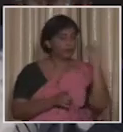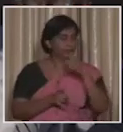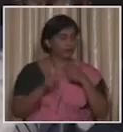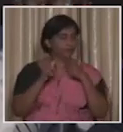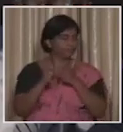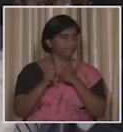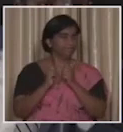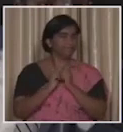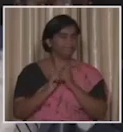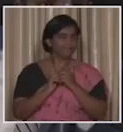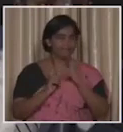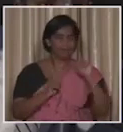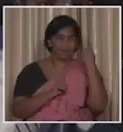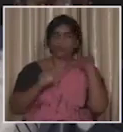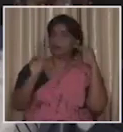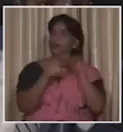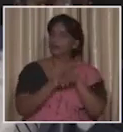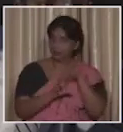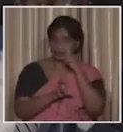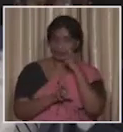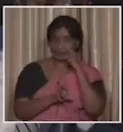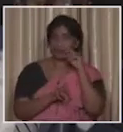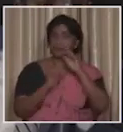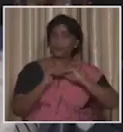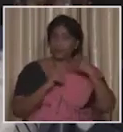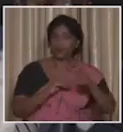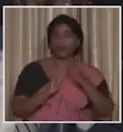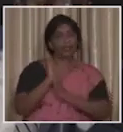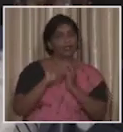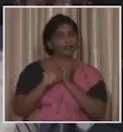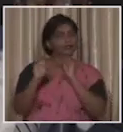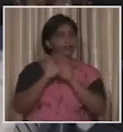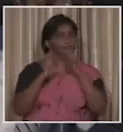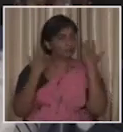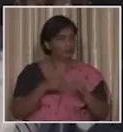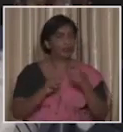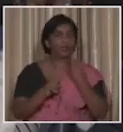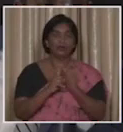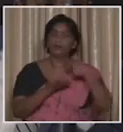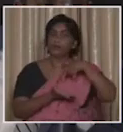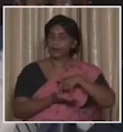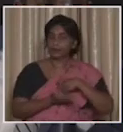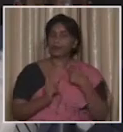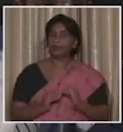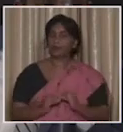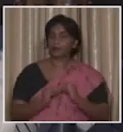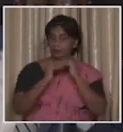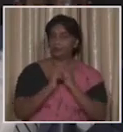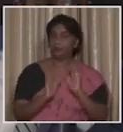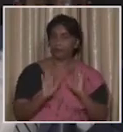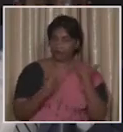තියෙන අවස්ථාවේදී පළාත් සභාවට ඇවිල්ලා ඉන්පසුව අමිත ධූරයට පත් වෙලා කරන්දෙනිය ආසරේ සංවර්ධන ගමන ආරම්භ